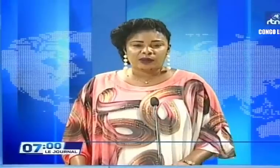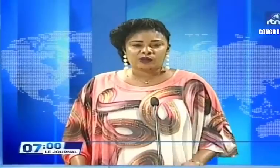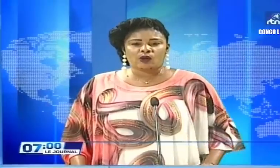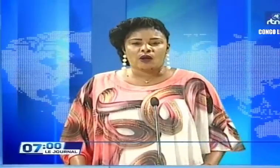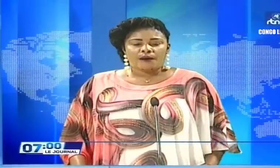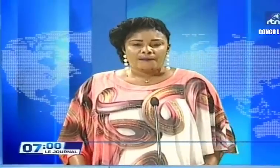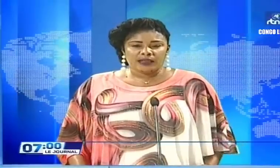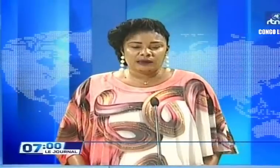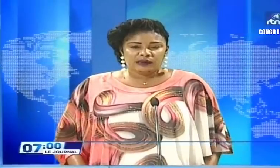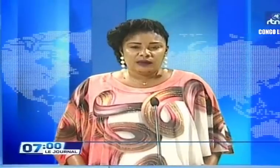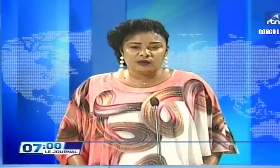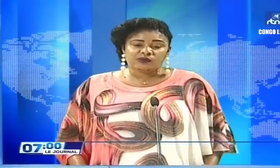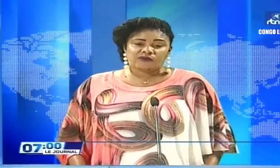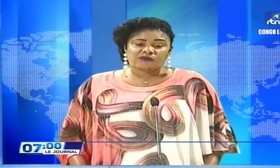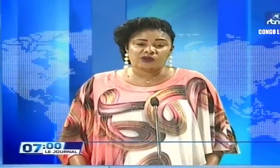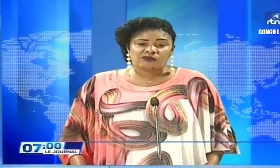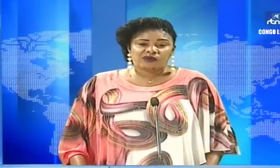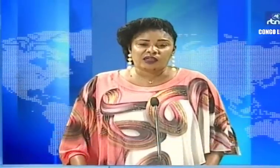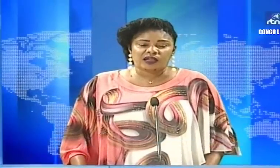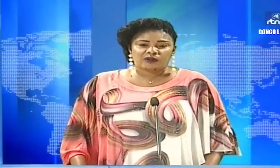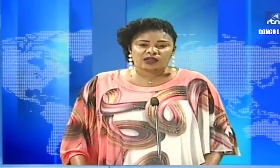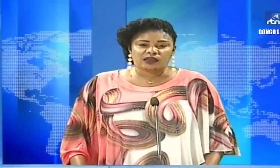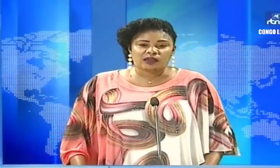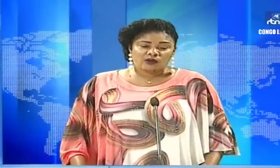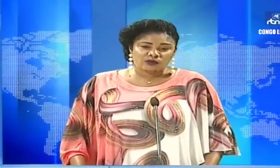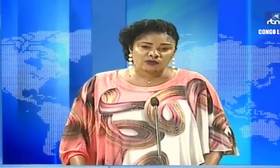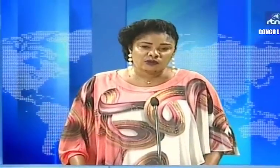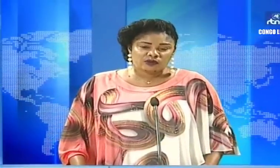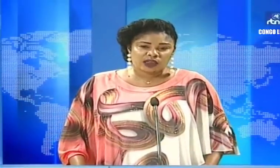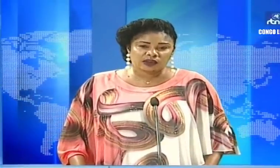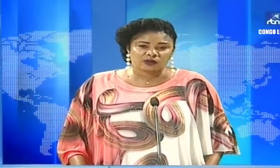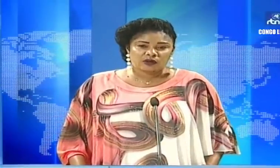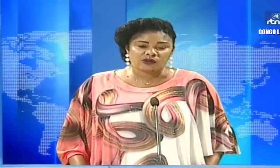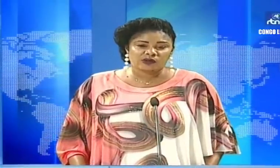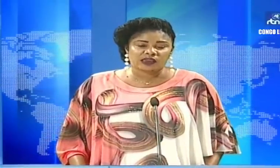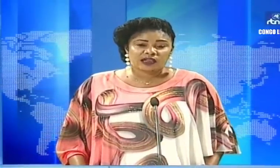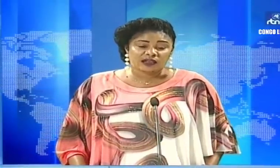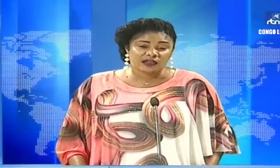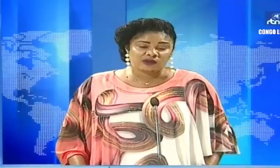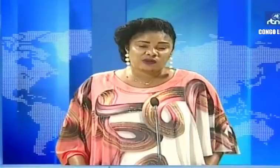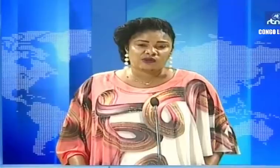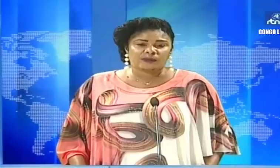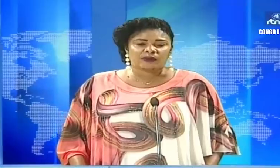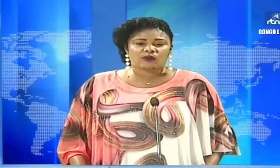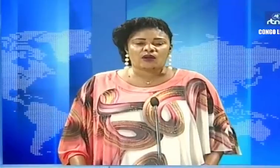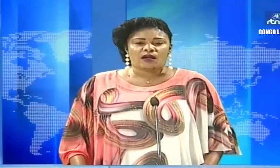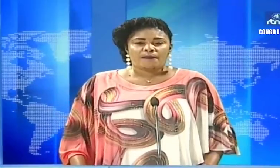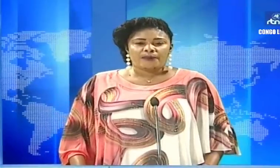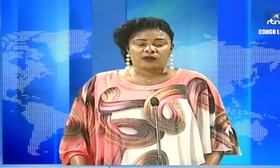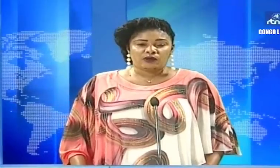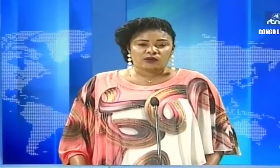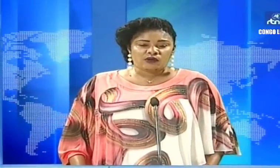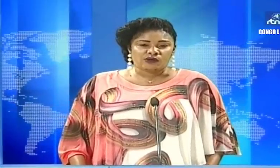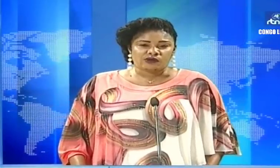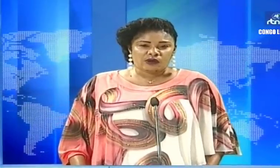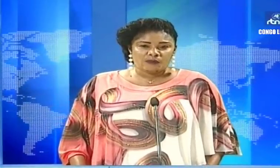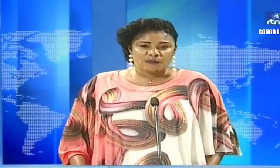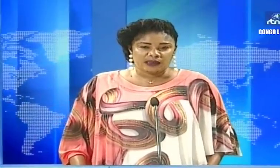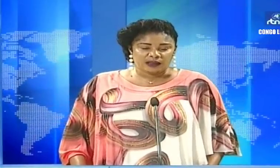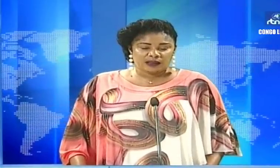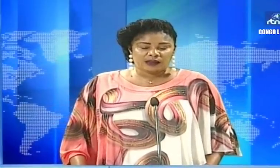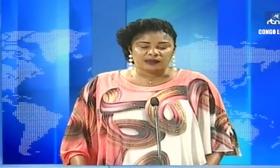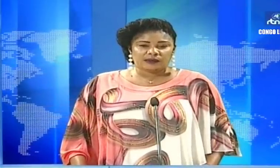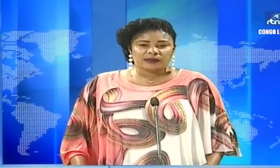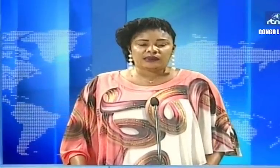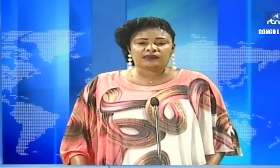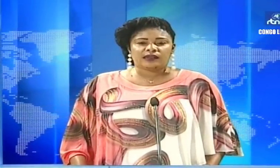mesdames et messieurs, merci de nous avoir suivis. L'actualité continue. 13h30, je serai relayée sur ce plateau par notre consoeur Bobette